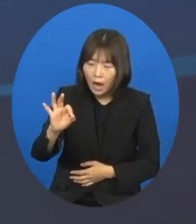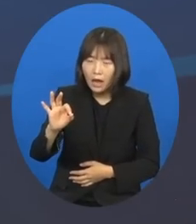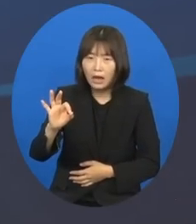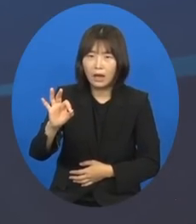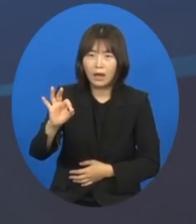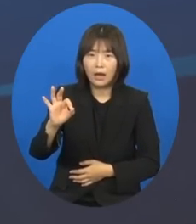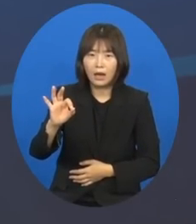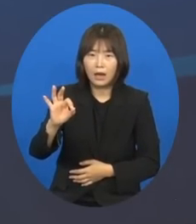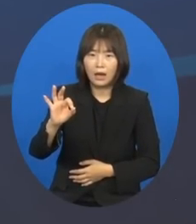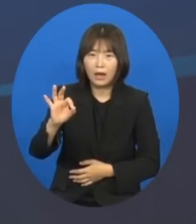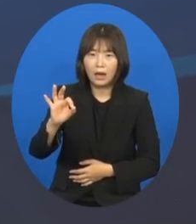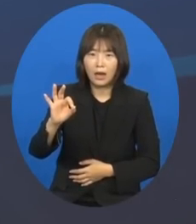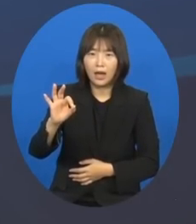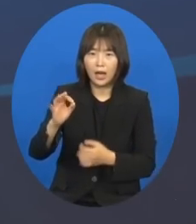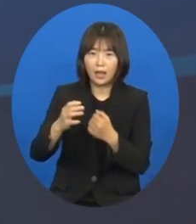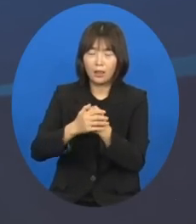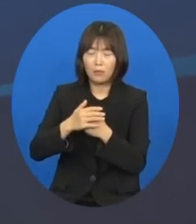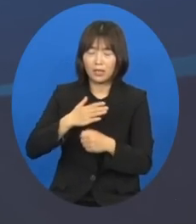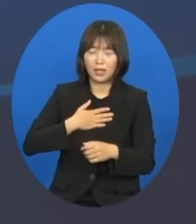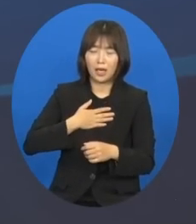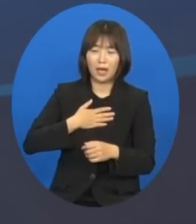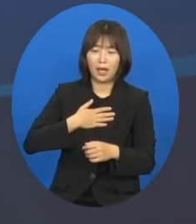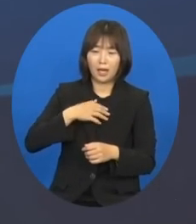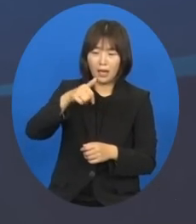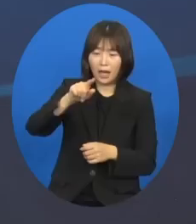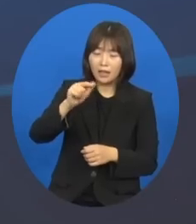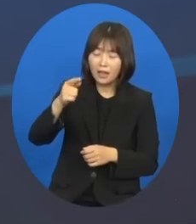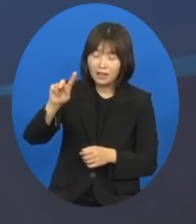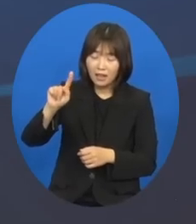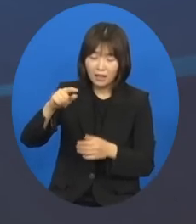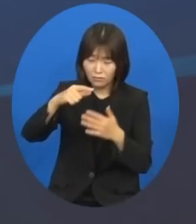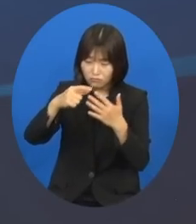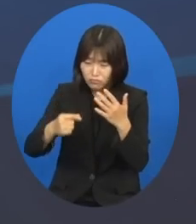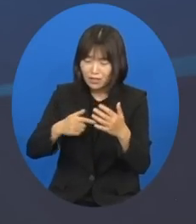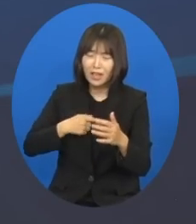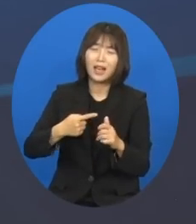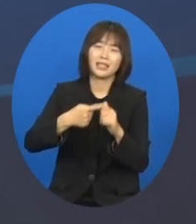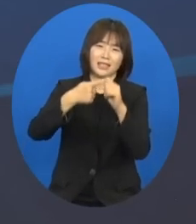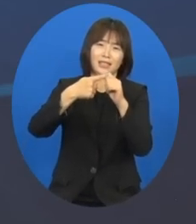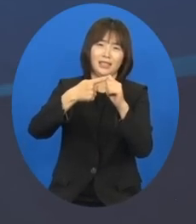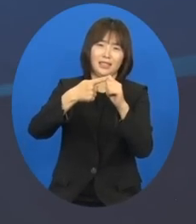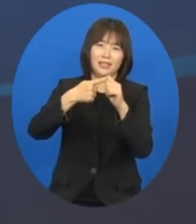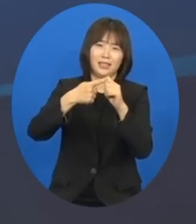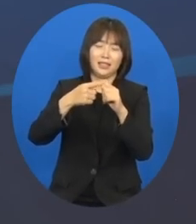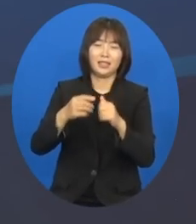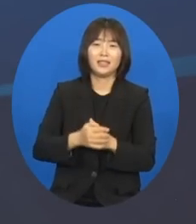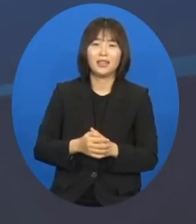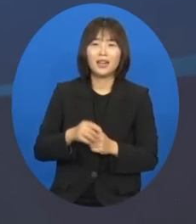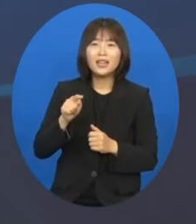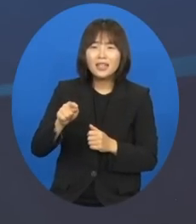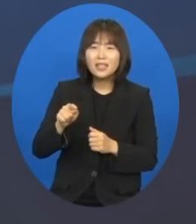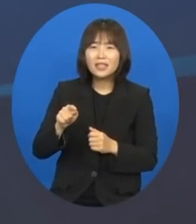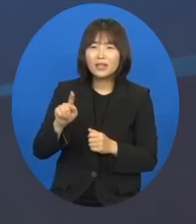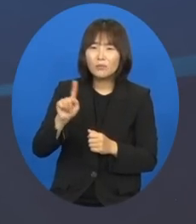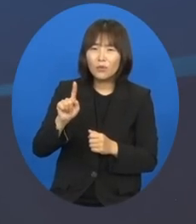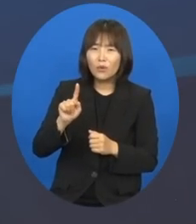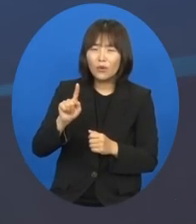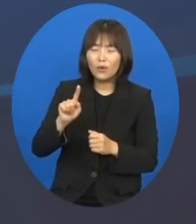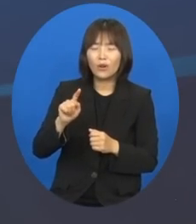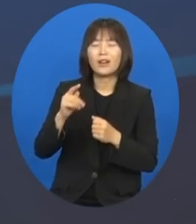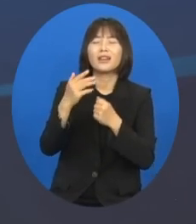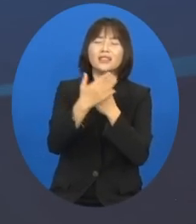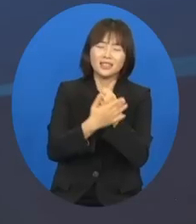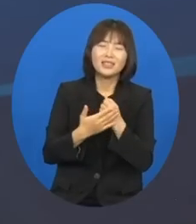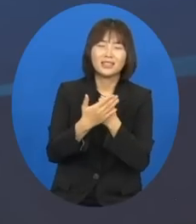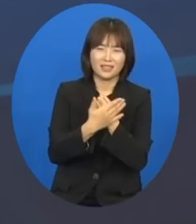제가 가나다 순으로 1등이었던 거예요 이걸 두자로 뭐라 그러는 줄 아세요 은혜라고